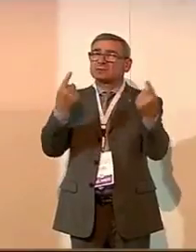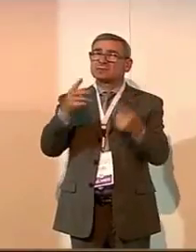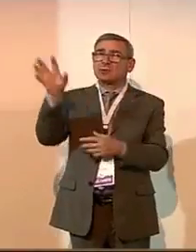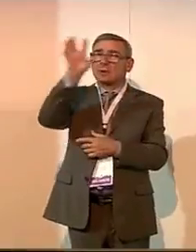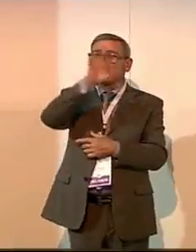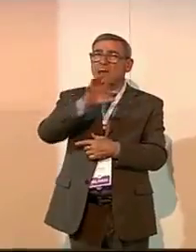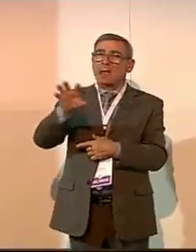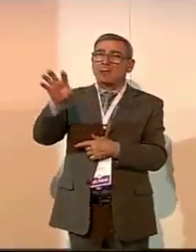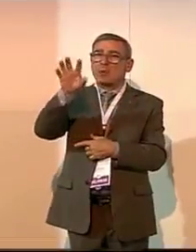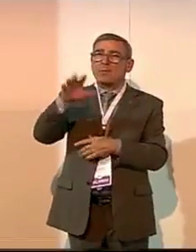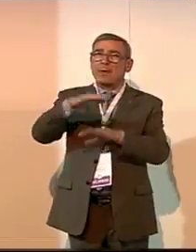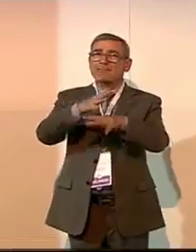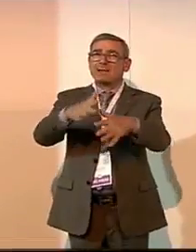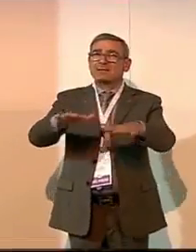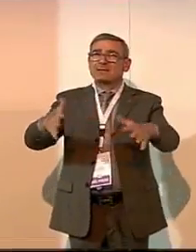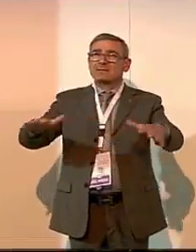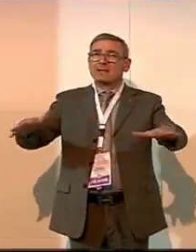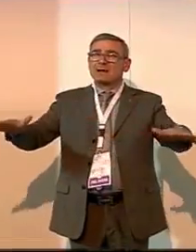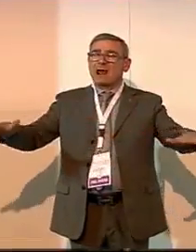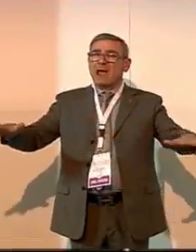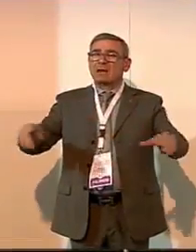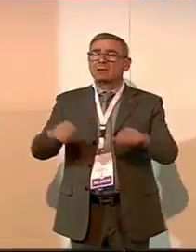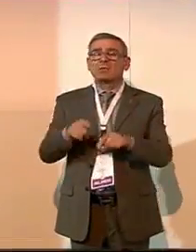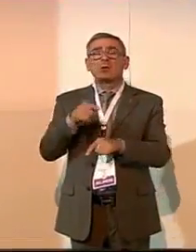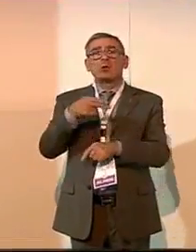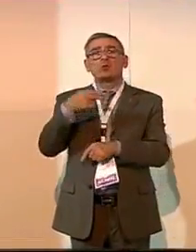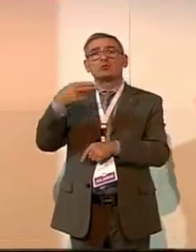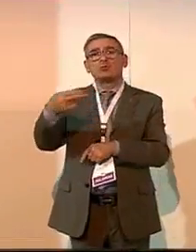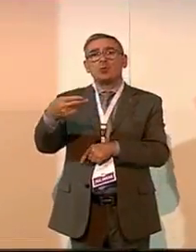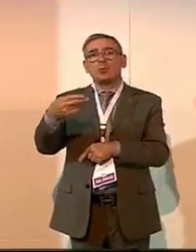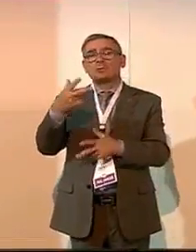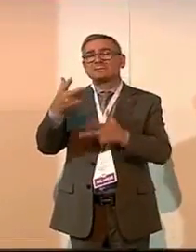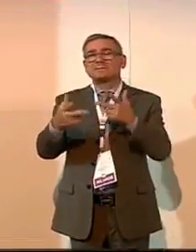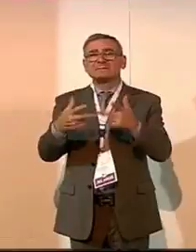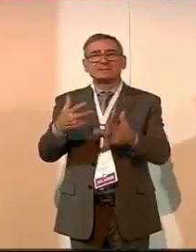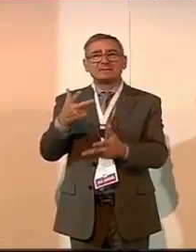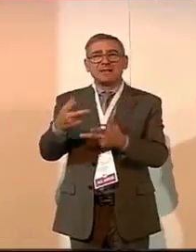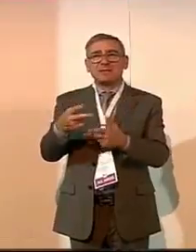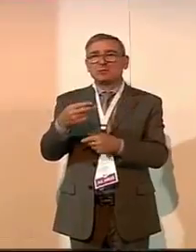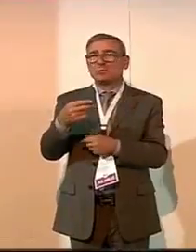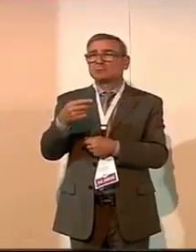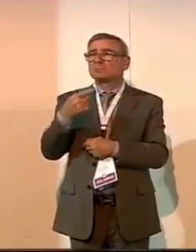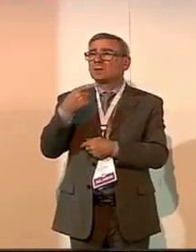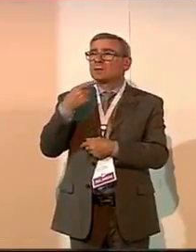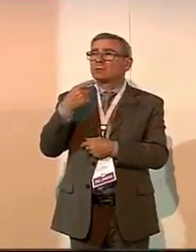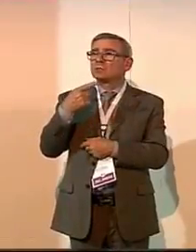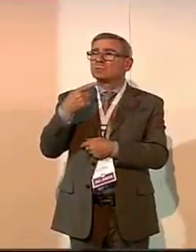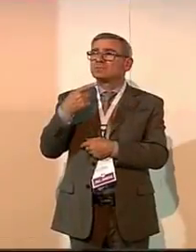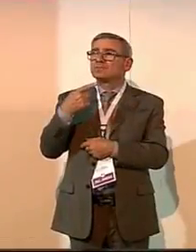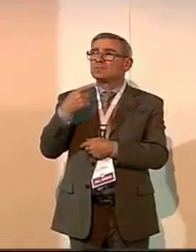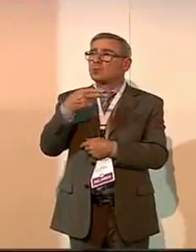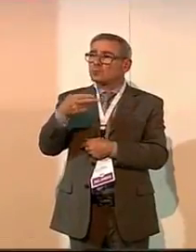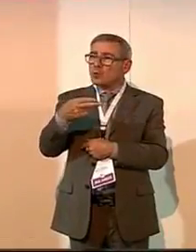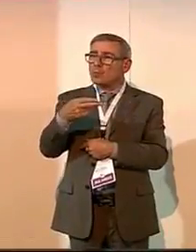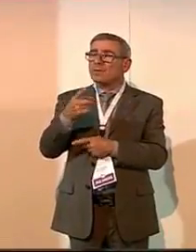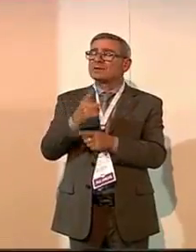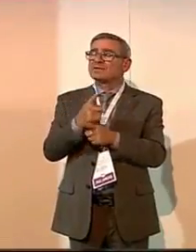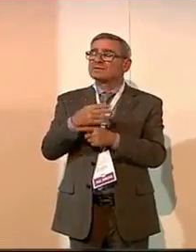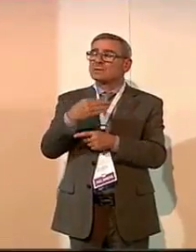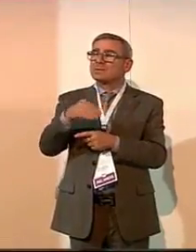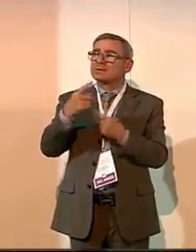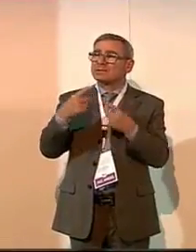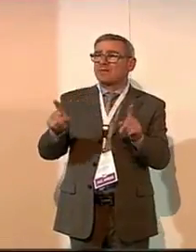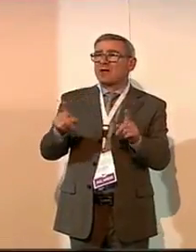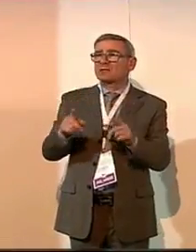mediterraneo quel segno non sarà più un nome una persona quel segno dovrà essere un messaggio diverso